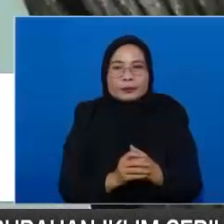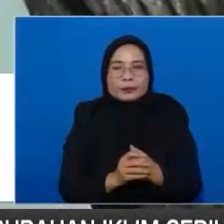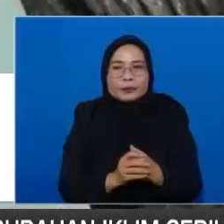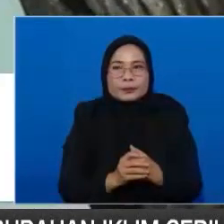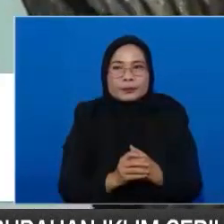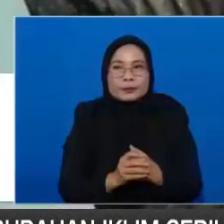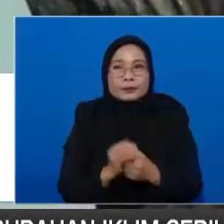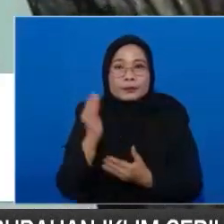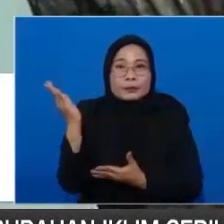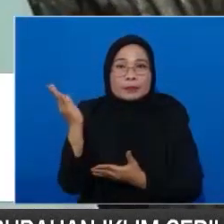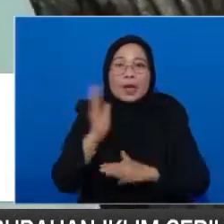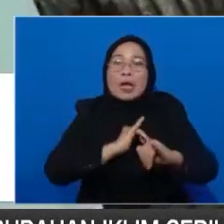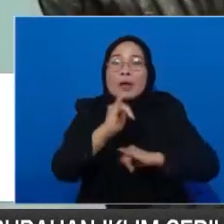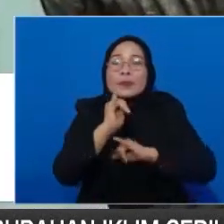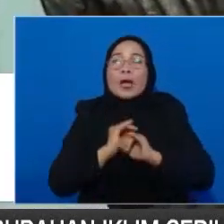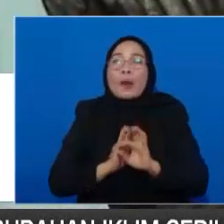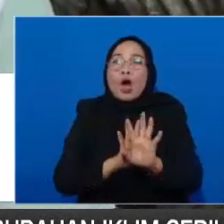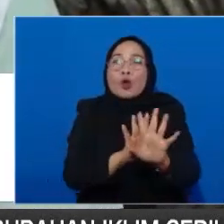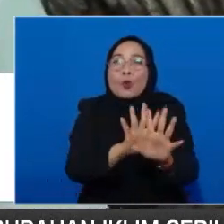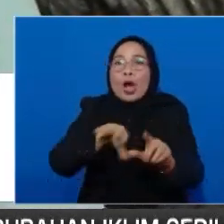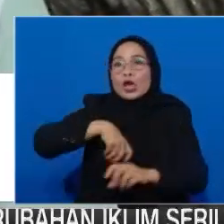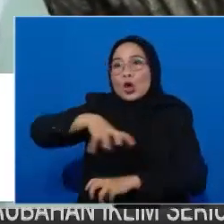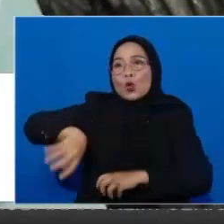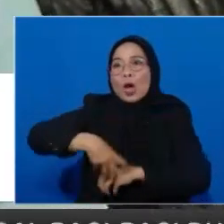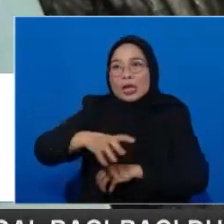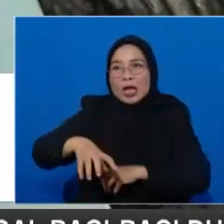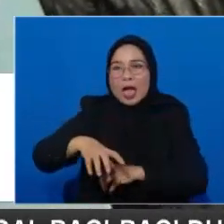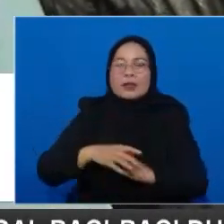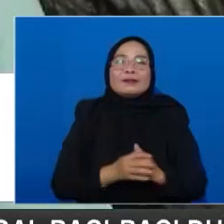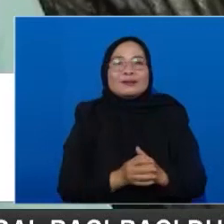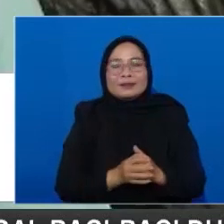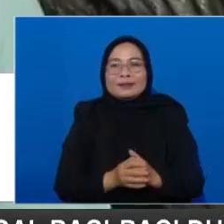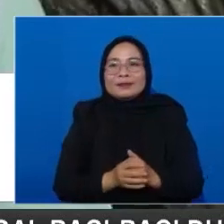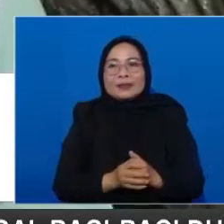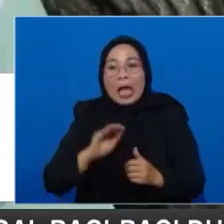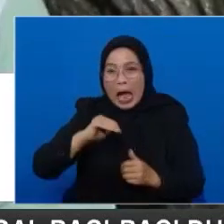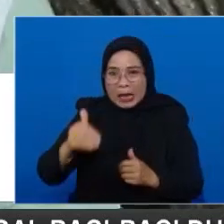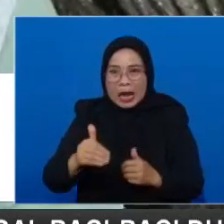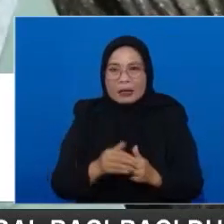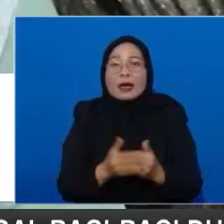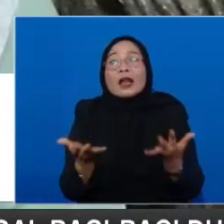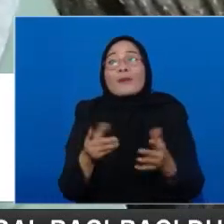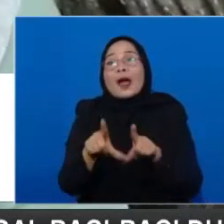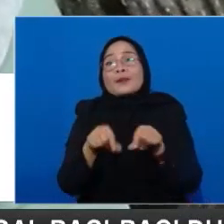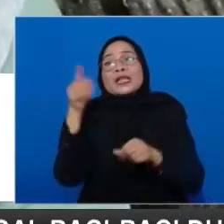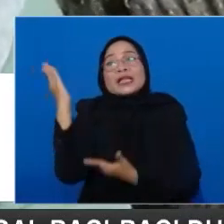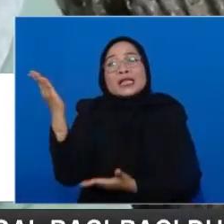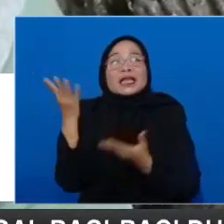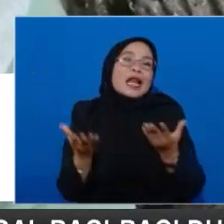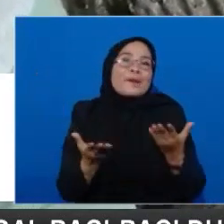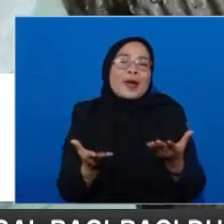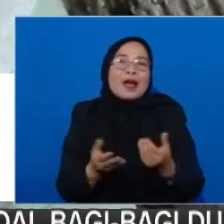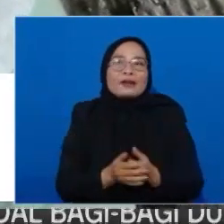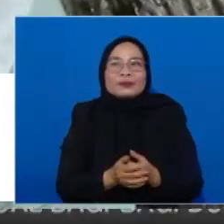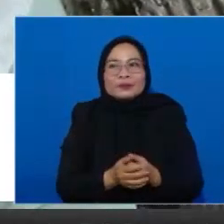Ini sama rombongan keluarga atau? Iya, keluarga, saudara sama anak. Kenapa memilih ke sini, Bu? Ya, karena penasaran, ya